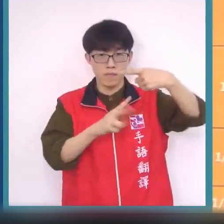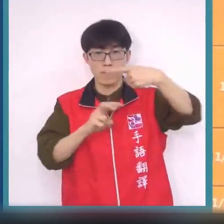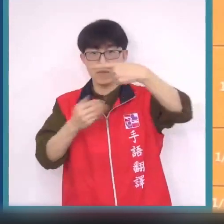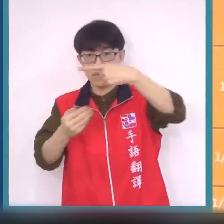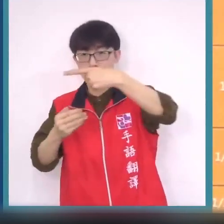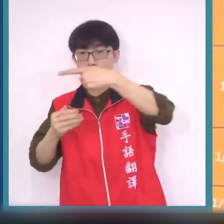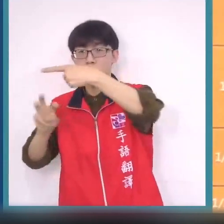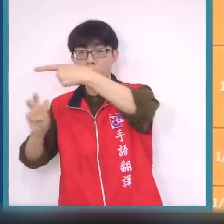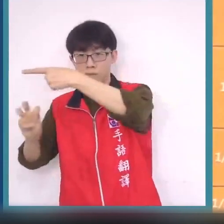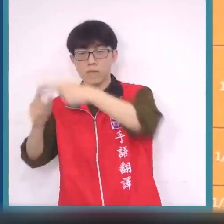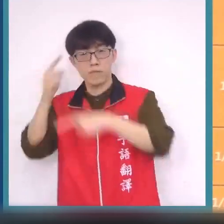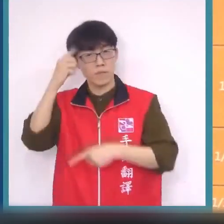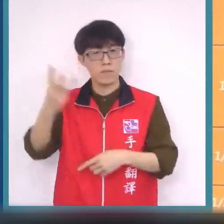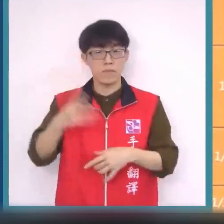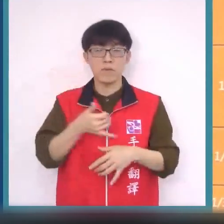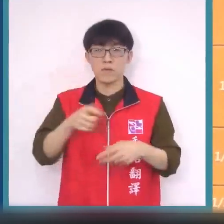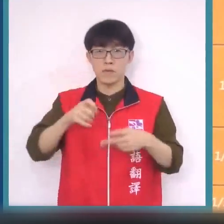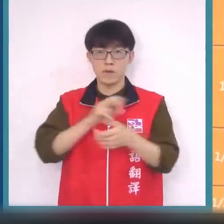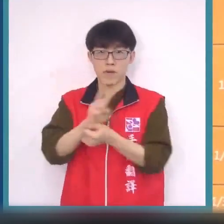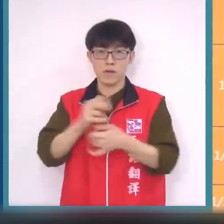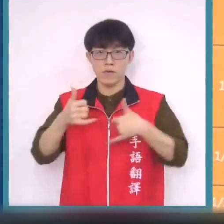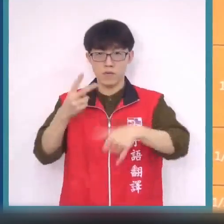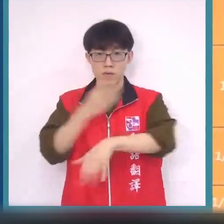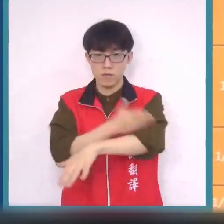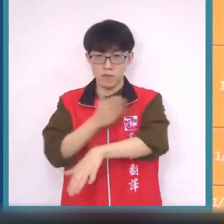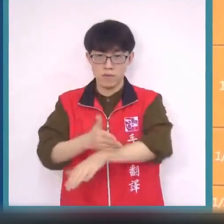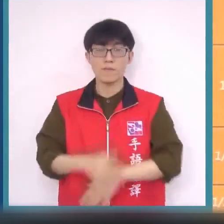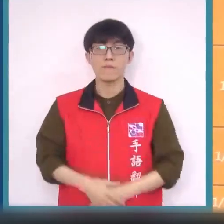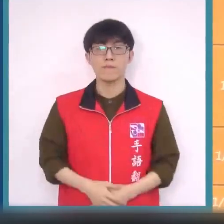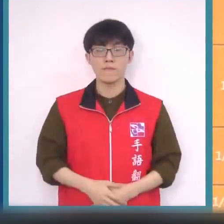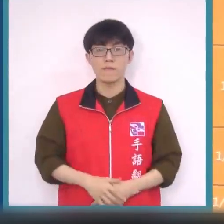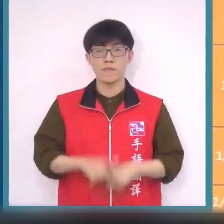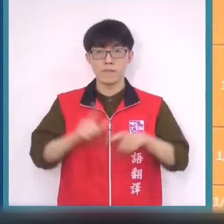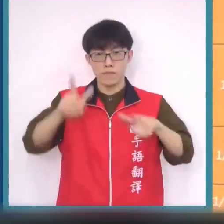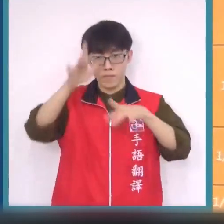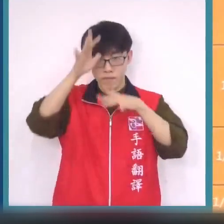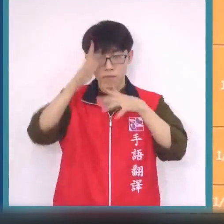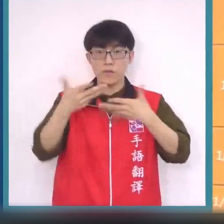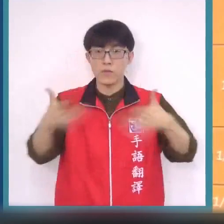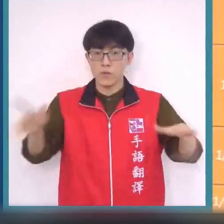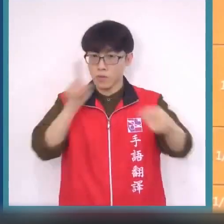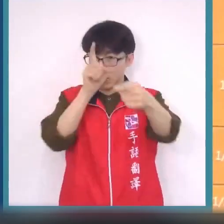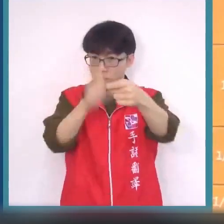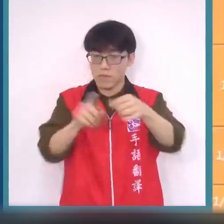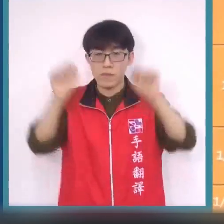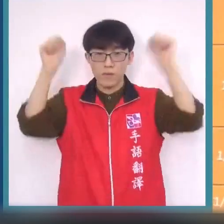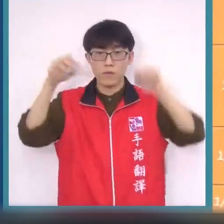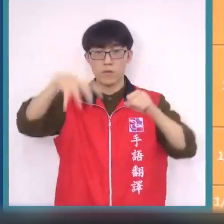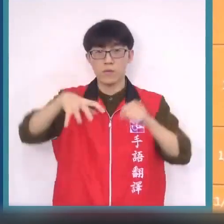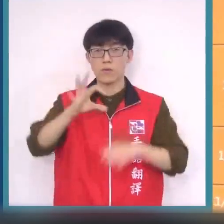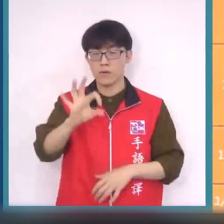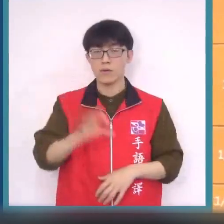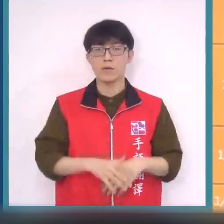1月27、1月29、1月30三天啊，大溪区园林路2段275号，大溪区多目标体育馆公厕啊，